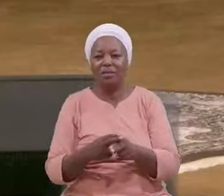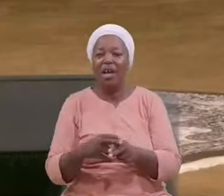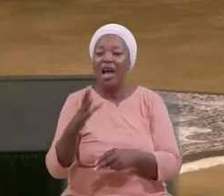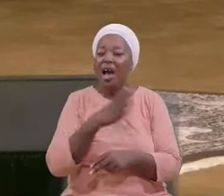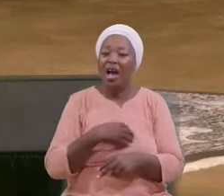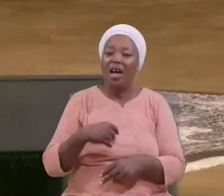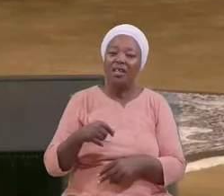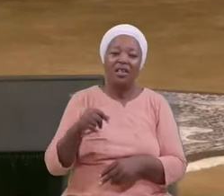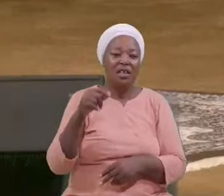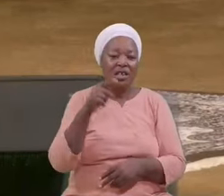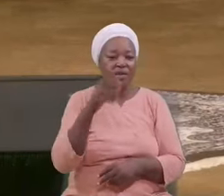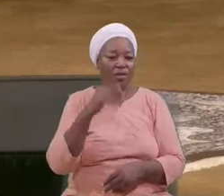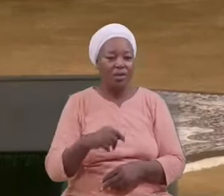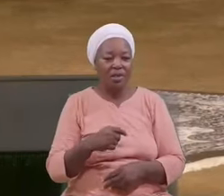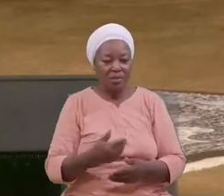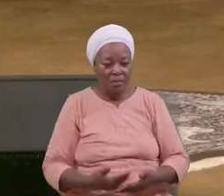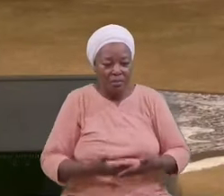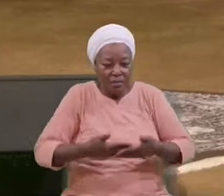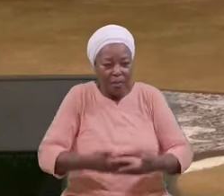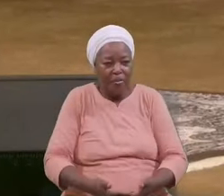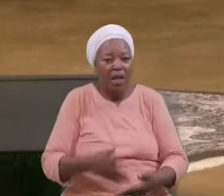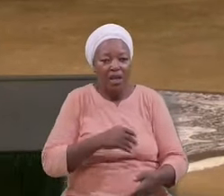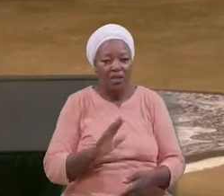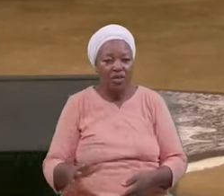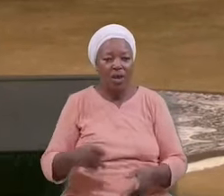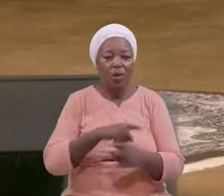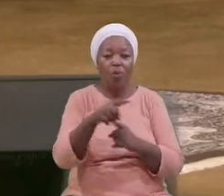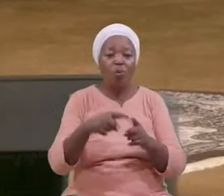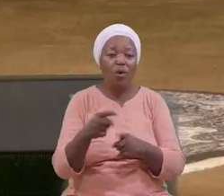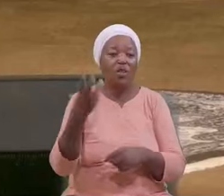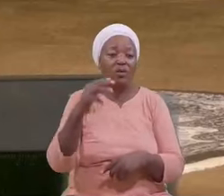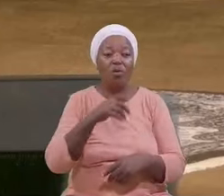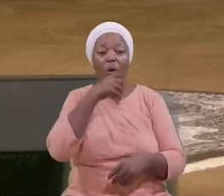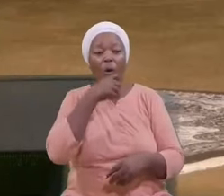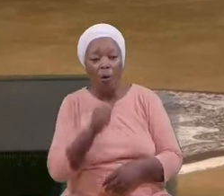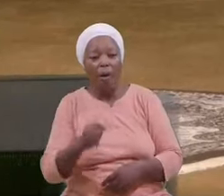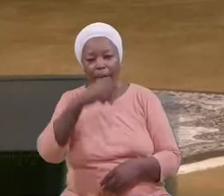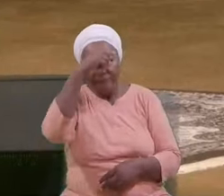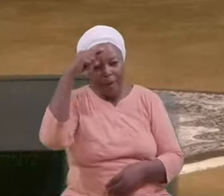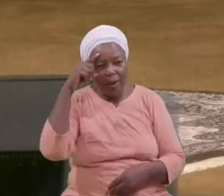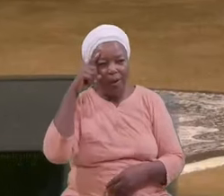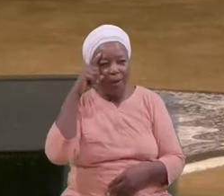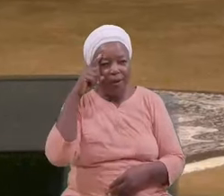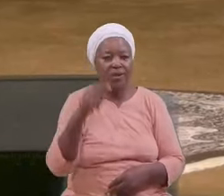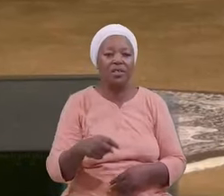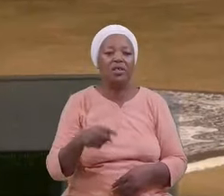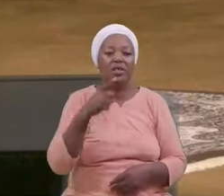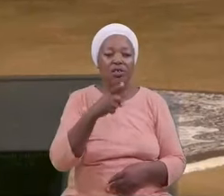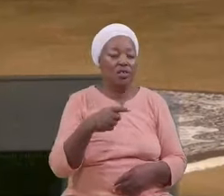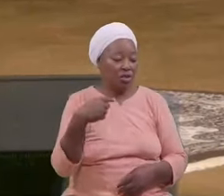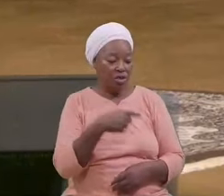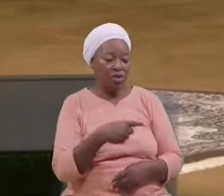Parce qu'elle crut à la fidélité de celui qui avait fait la